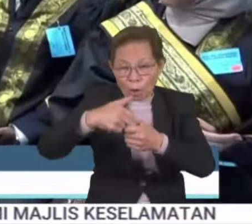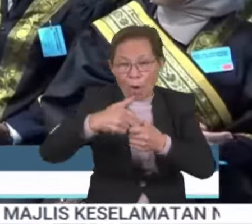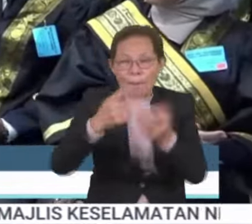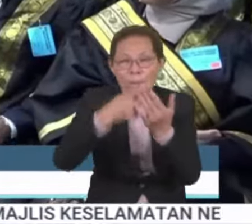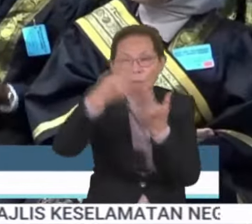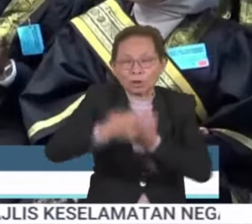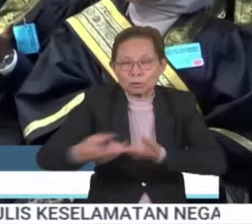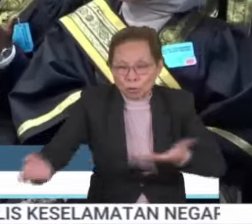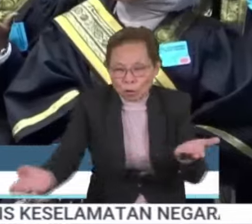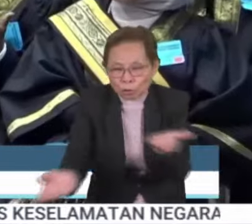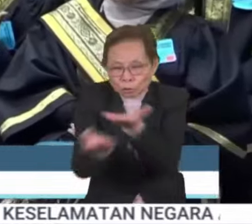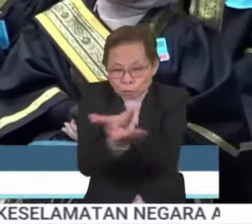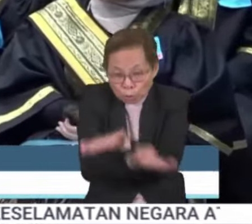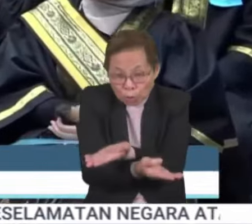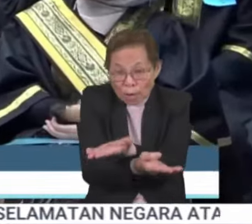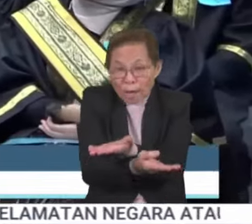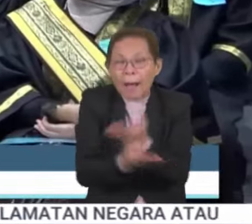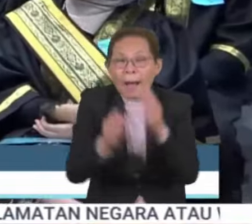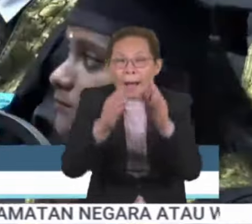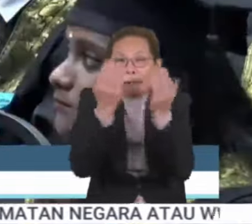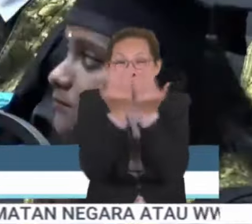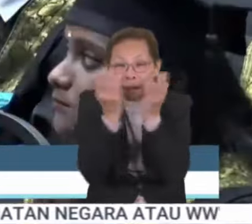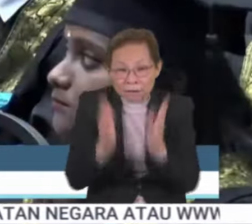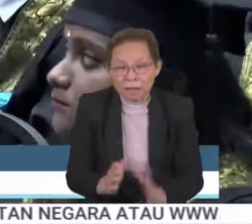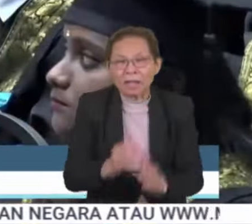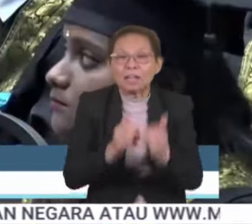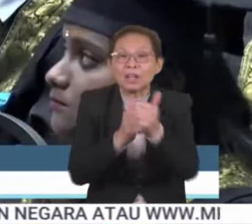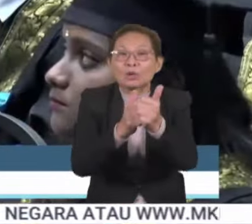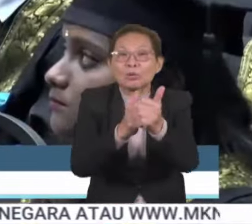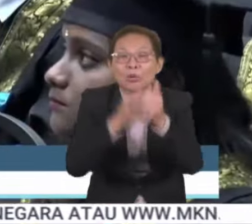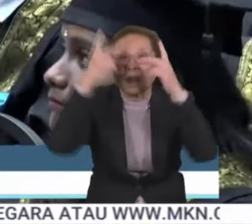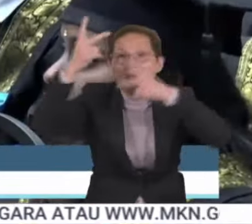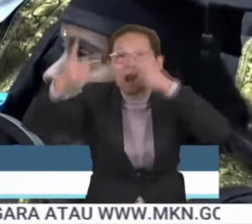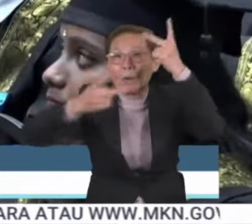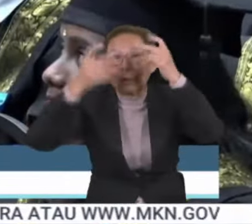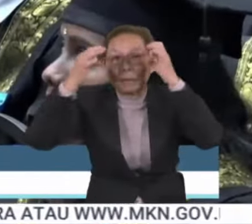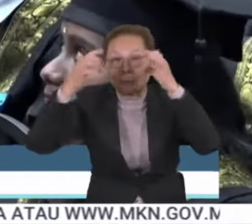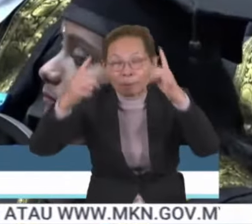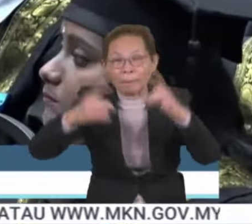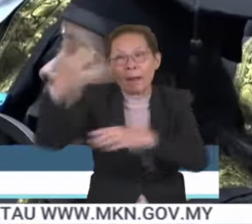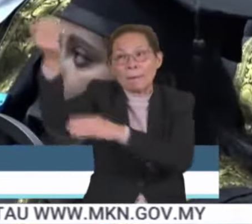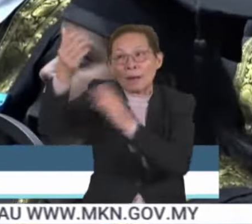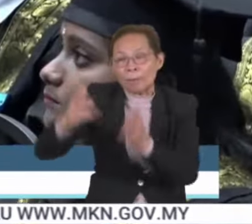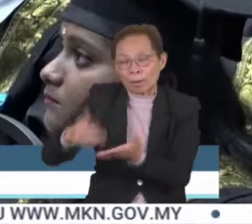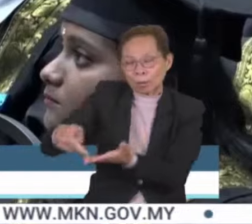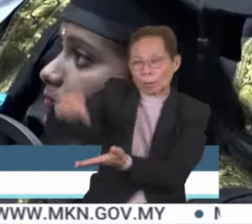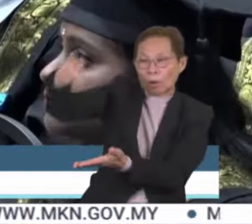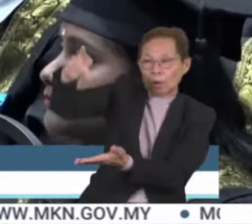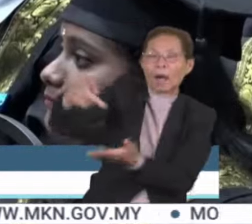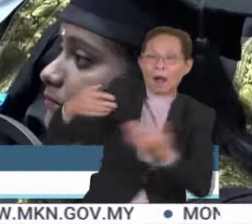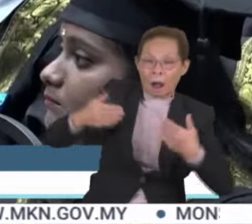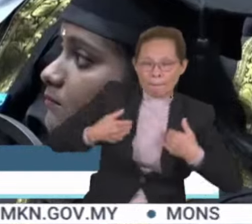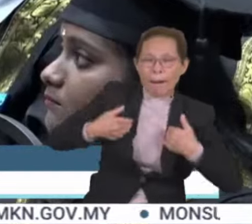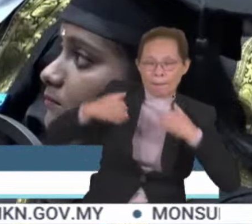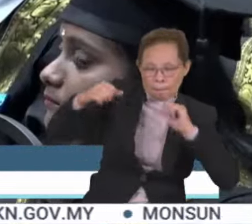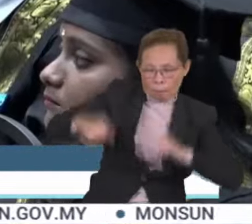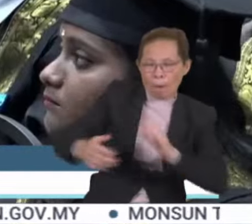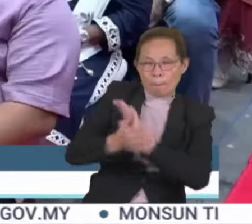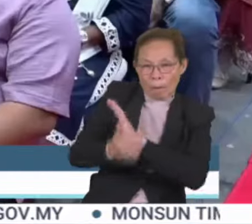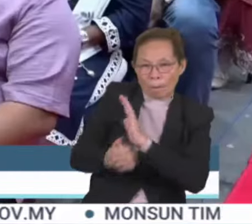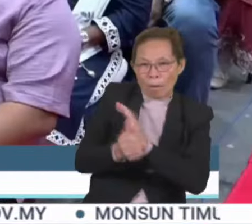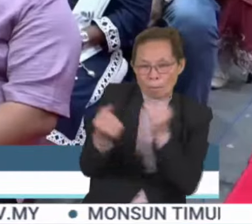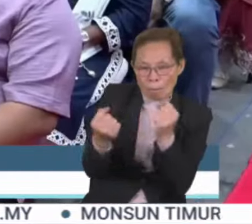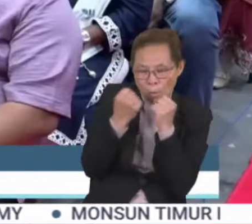pelajar menjalani latihan industri dan mengikuti lawatan akademik pensyarah kolej turut berpotensi memperkukuh